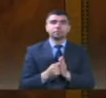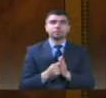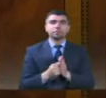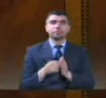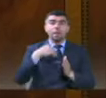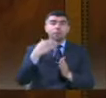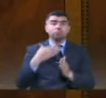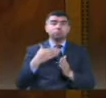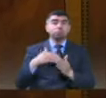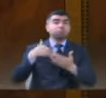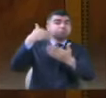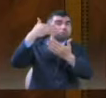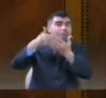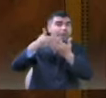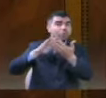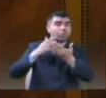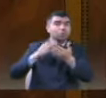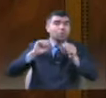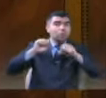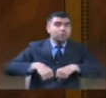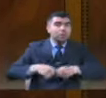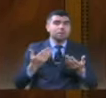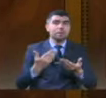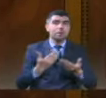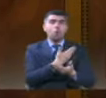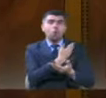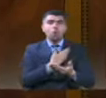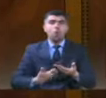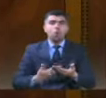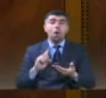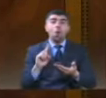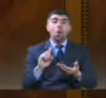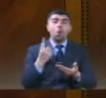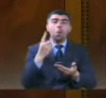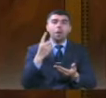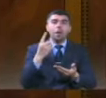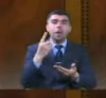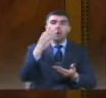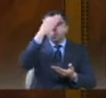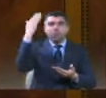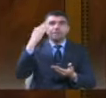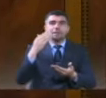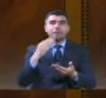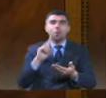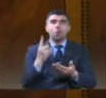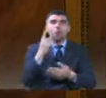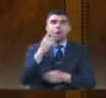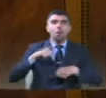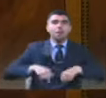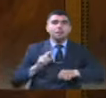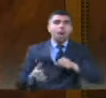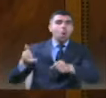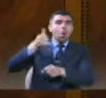من بعد ما أسسناه داخل حكومة المجاهد عبد الرحمن اليوسفي، وصالحنا الشعب مع